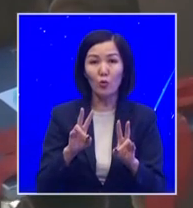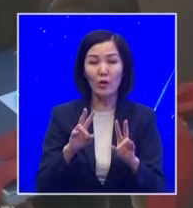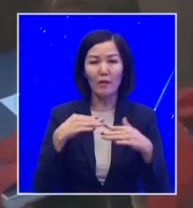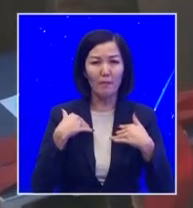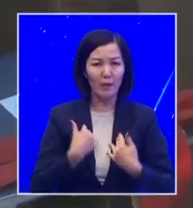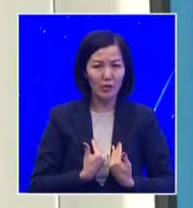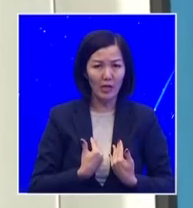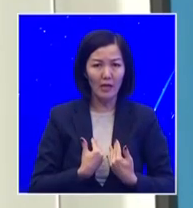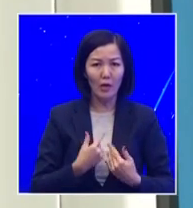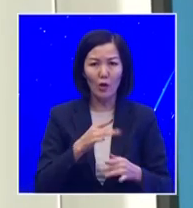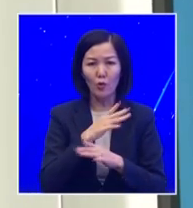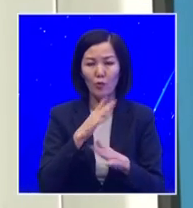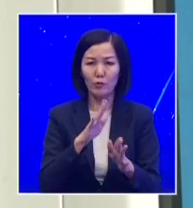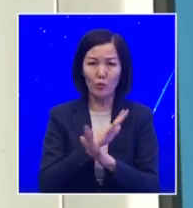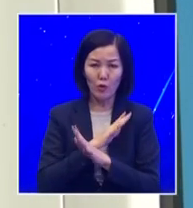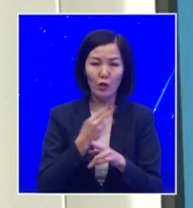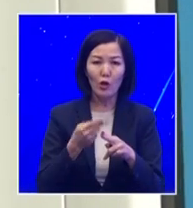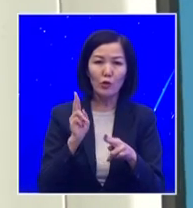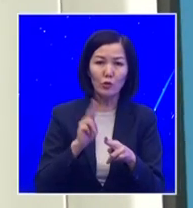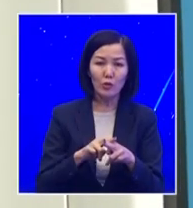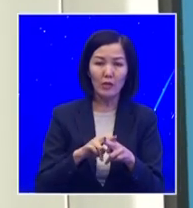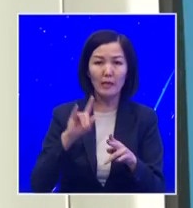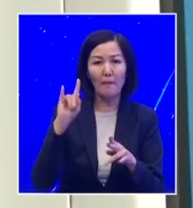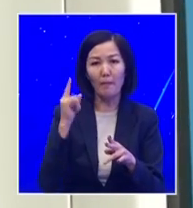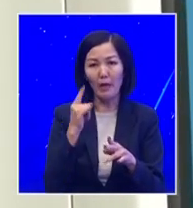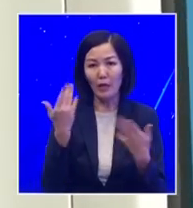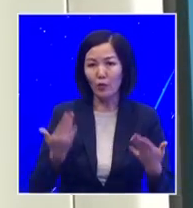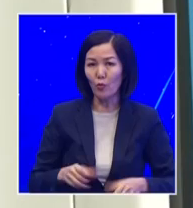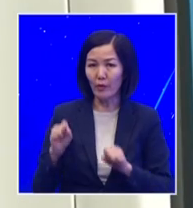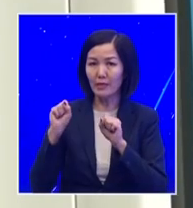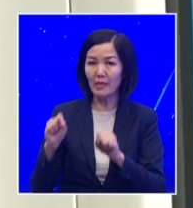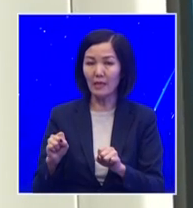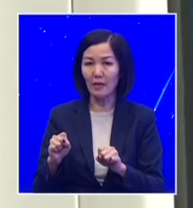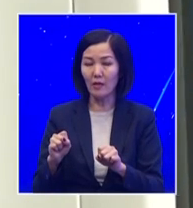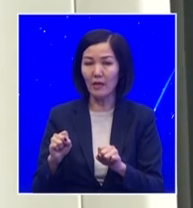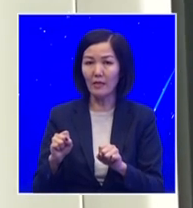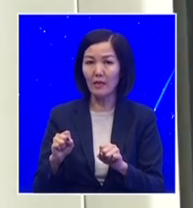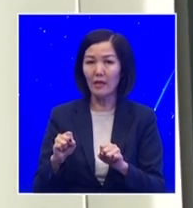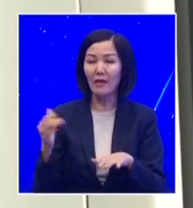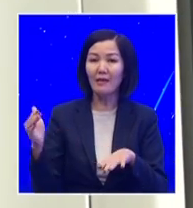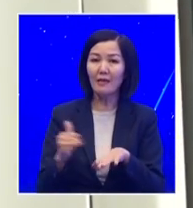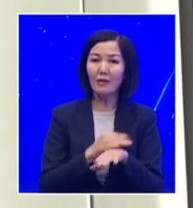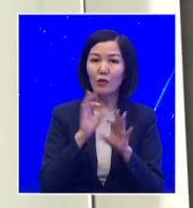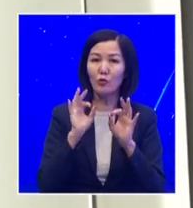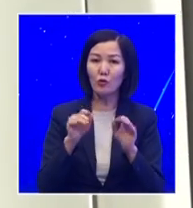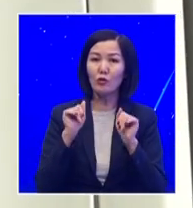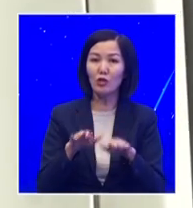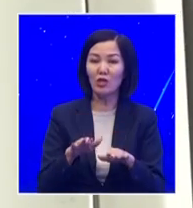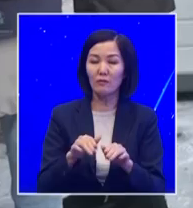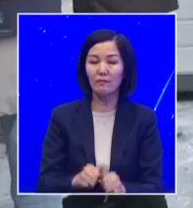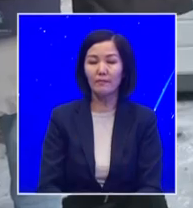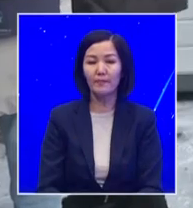тең жартысы көз жұмады. Сондықтан мұның өзі бала өмірін сақтап қалу үшін жасалып жатқан игі қадам дейді